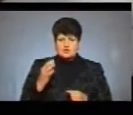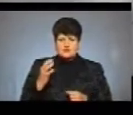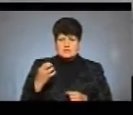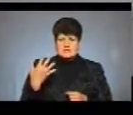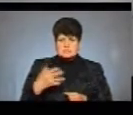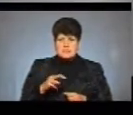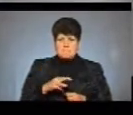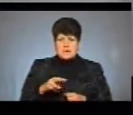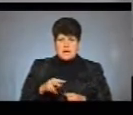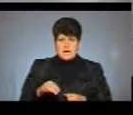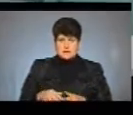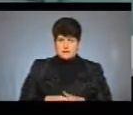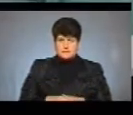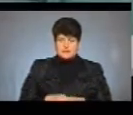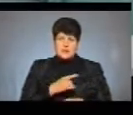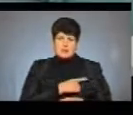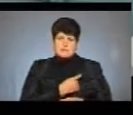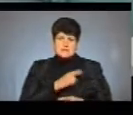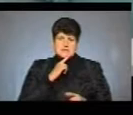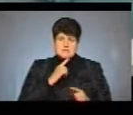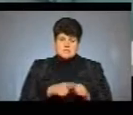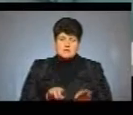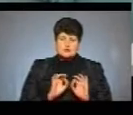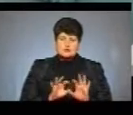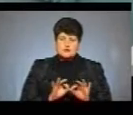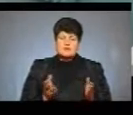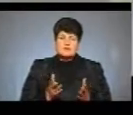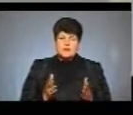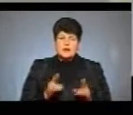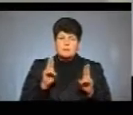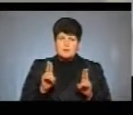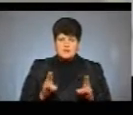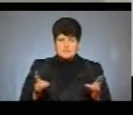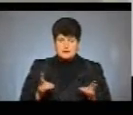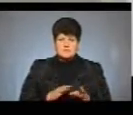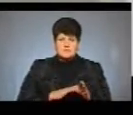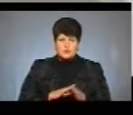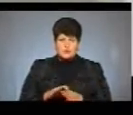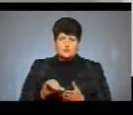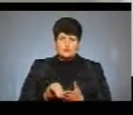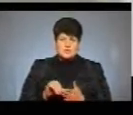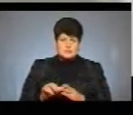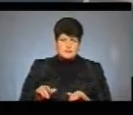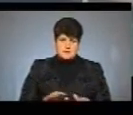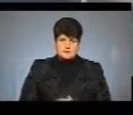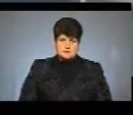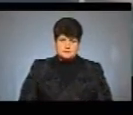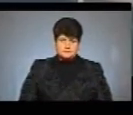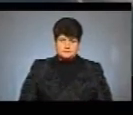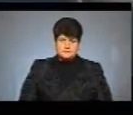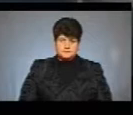450 мілілітрів. Медсестра Іванна Ленчук розповідає, яких правил слід дотримуватись учасникам акції.